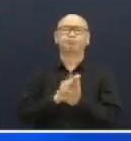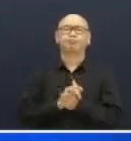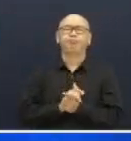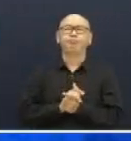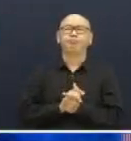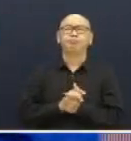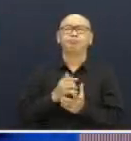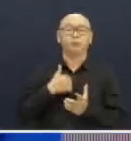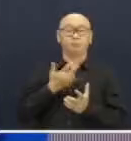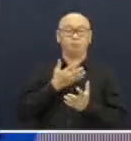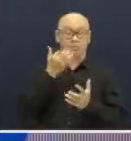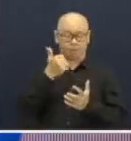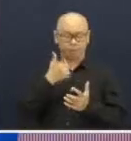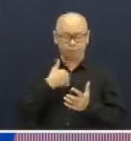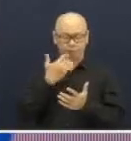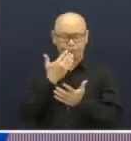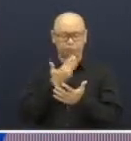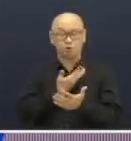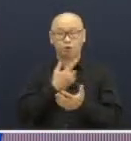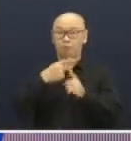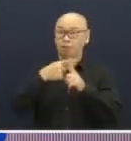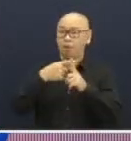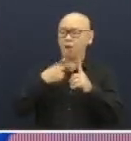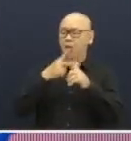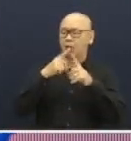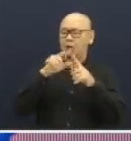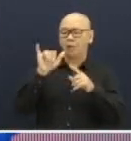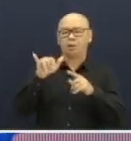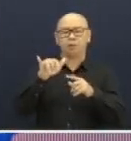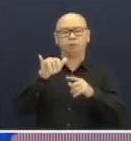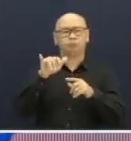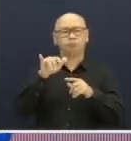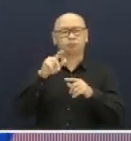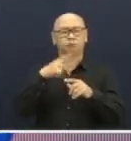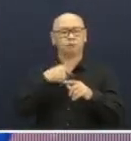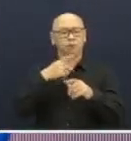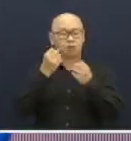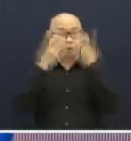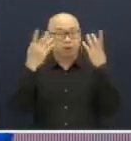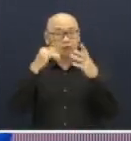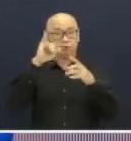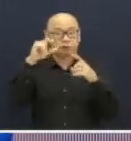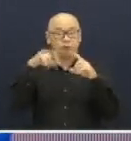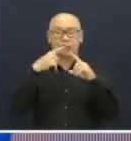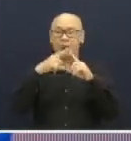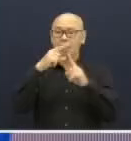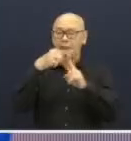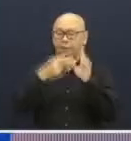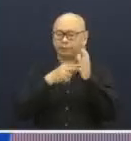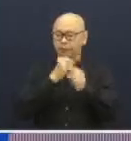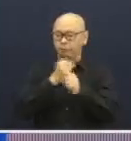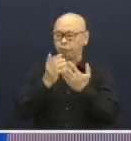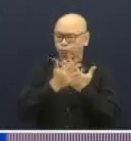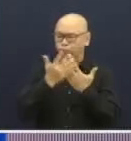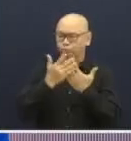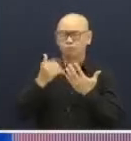menambahkan. Ada hal yang perlu kita perjelas. Yang pertama adalah dalam Jateng Ngopeni ada pelayanan